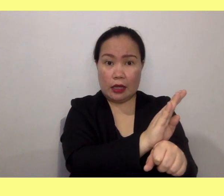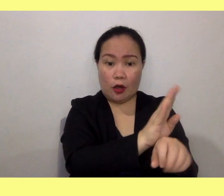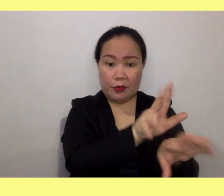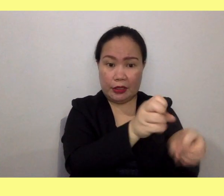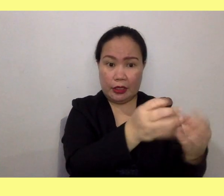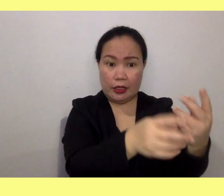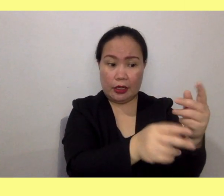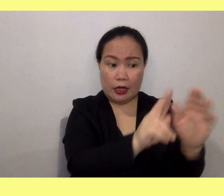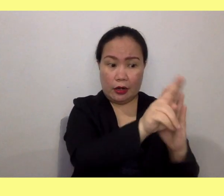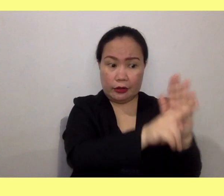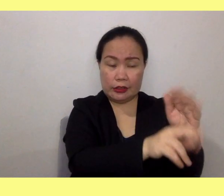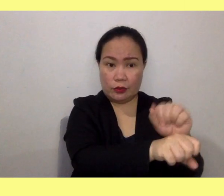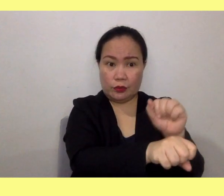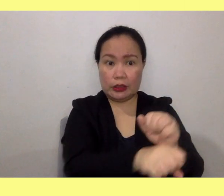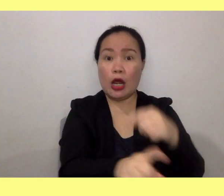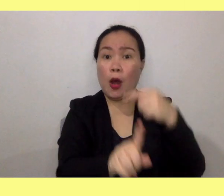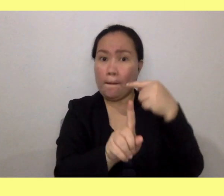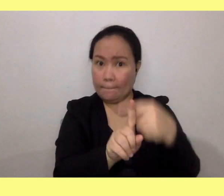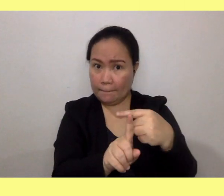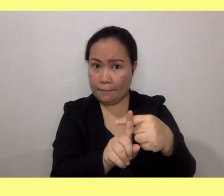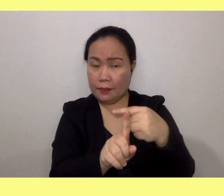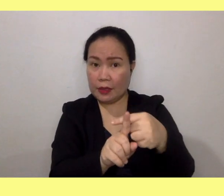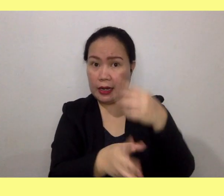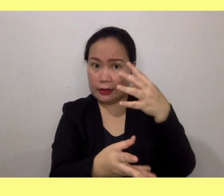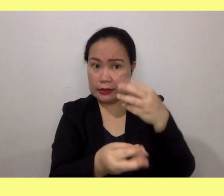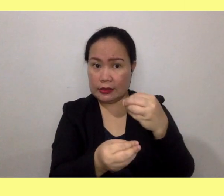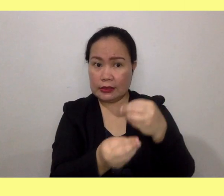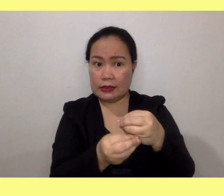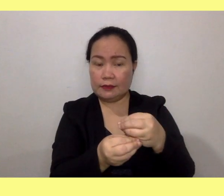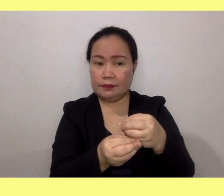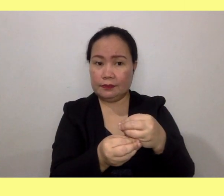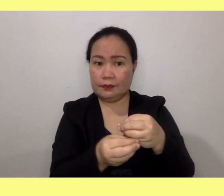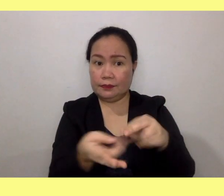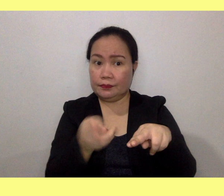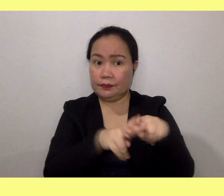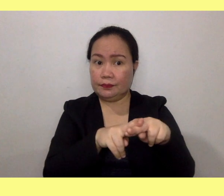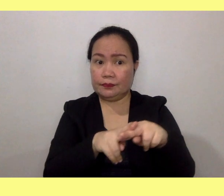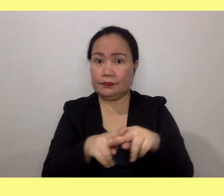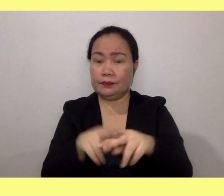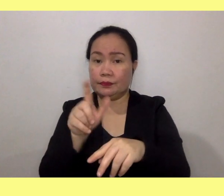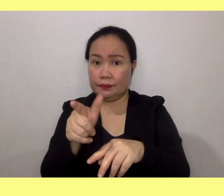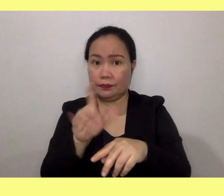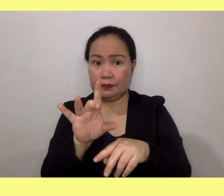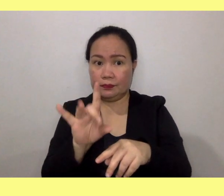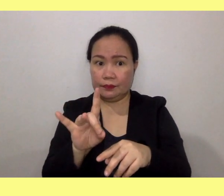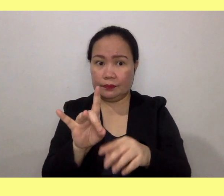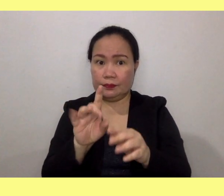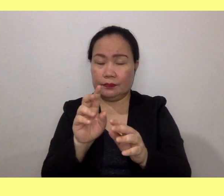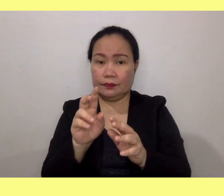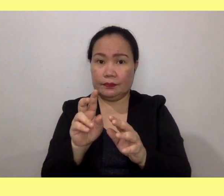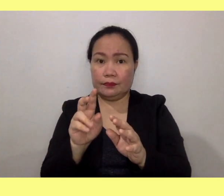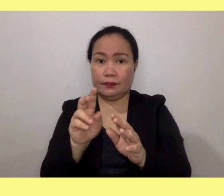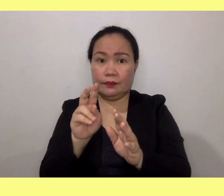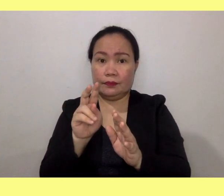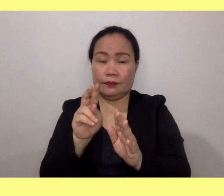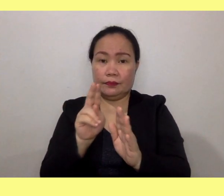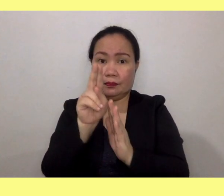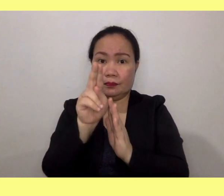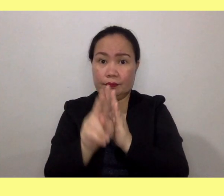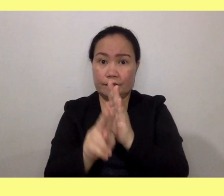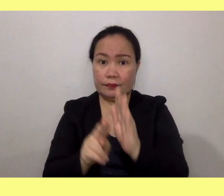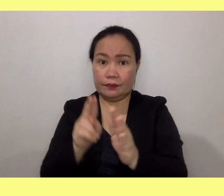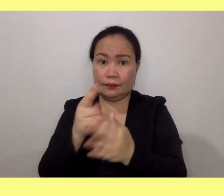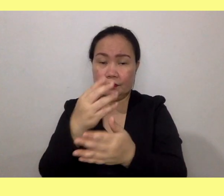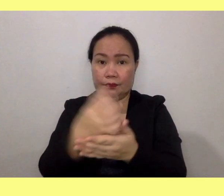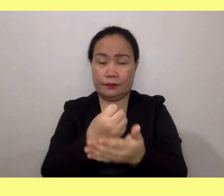yung 28 pesos na rate niya dun sa kung ilang oras siya magtatrabaho sa second job. Dapat, ang kitain niya